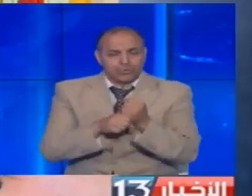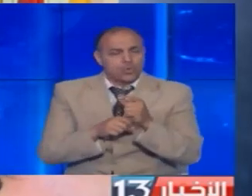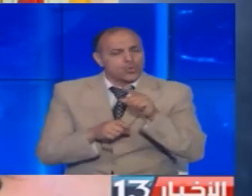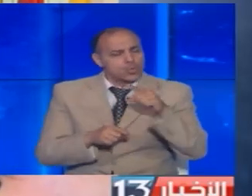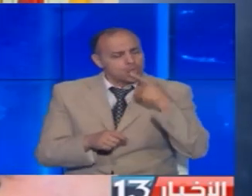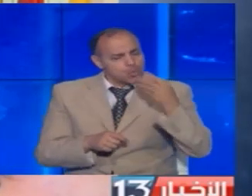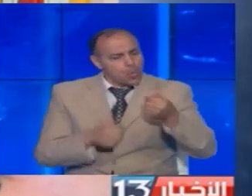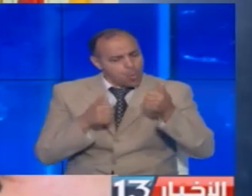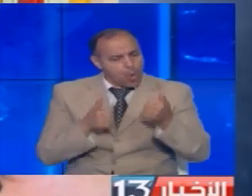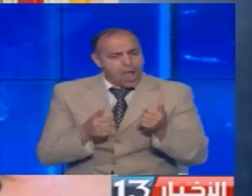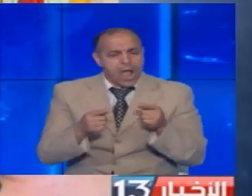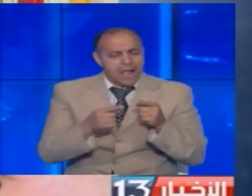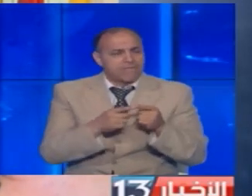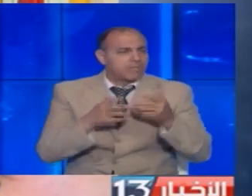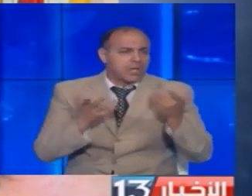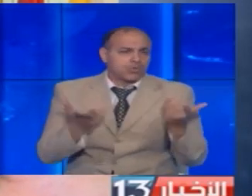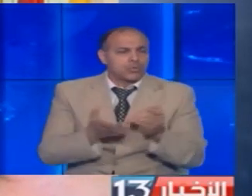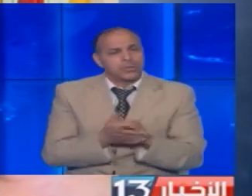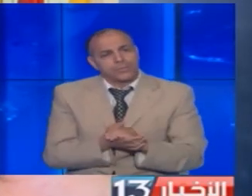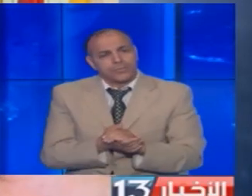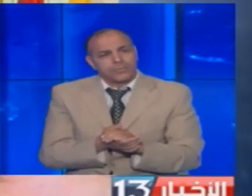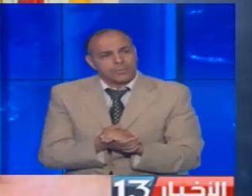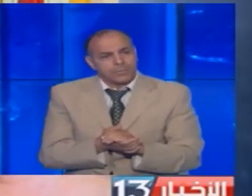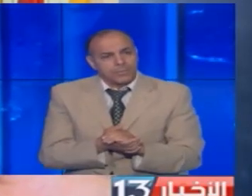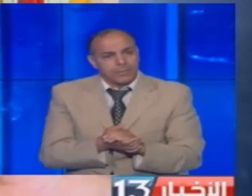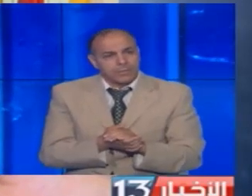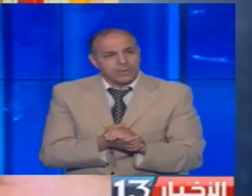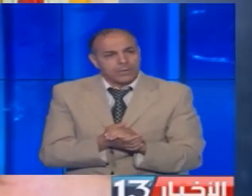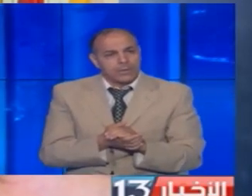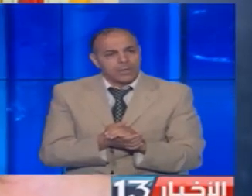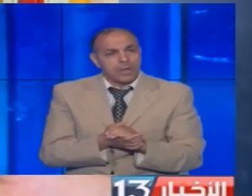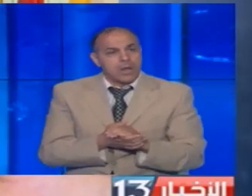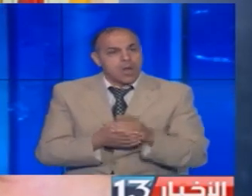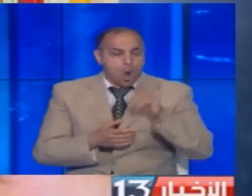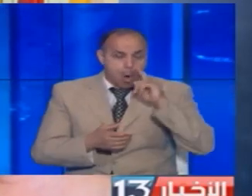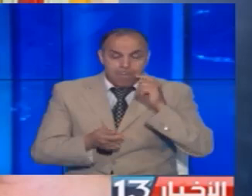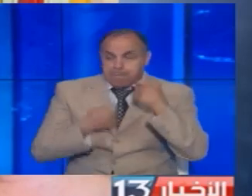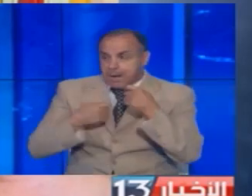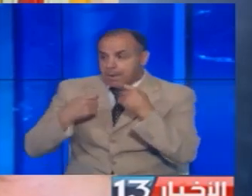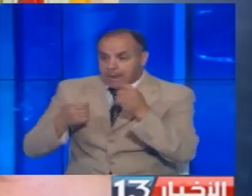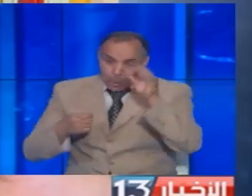واعده الهدف نتاعو هو لي